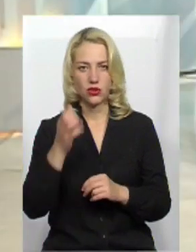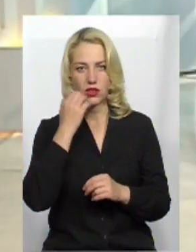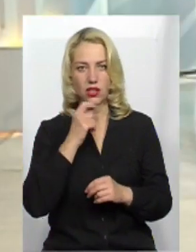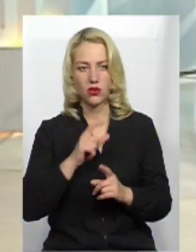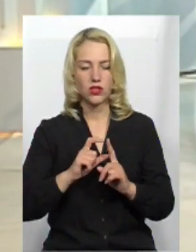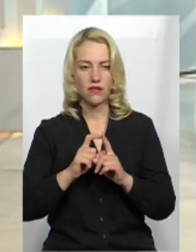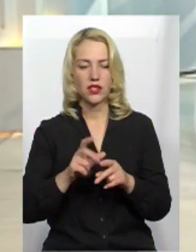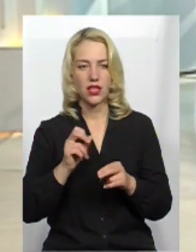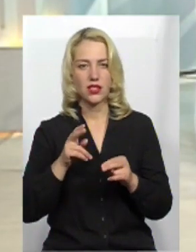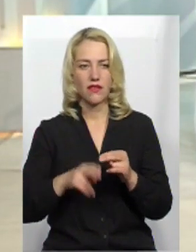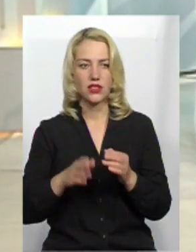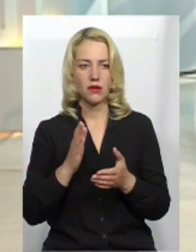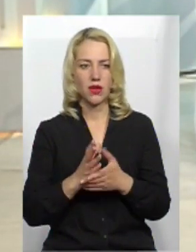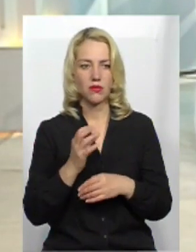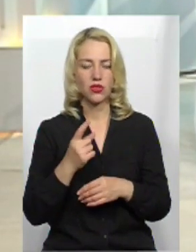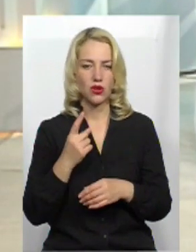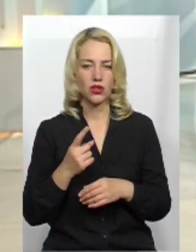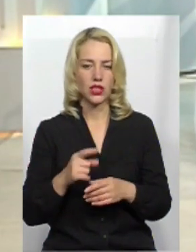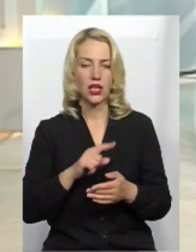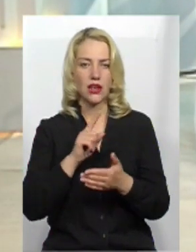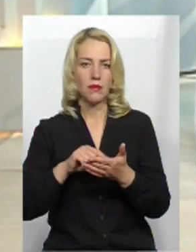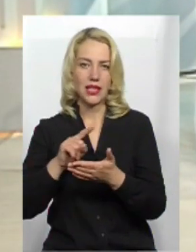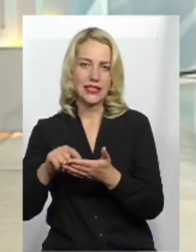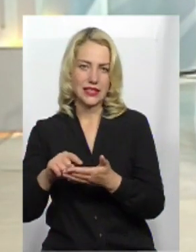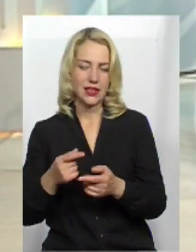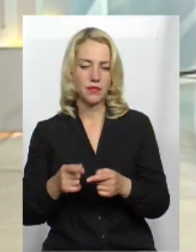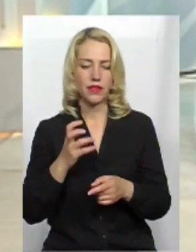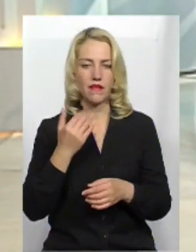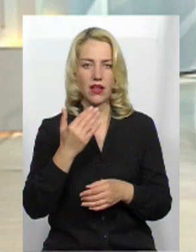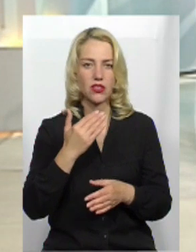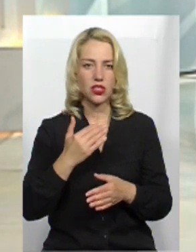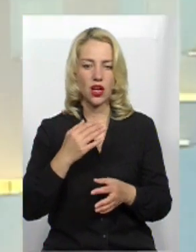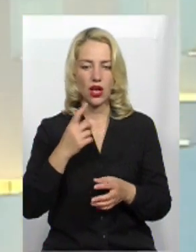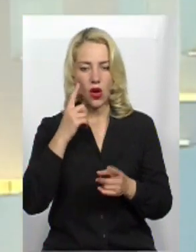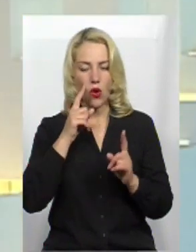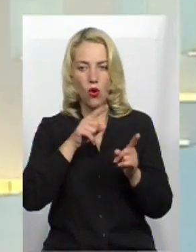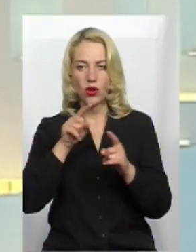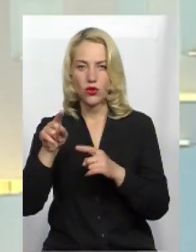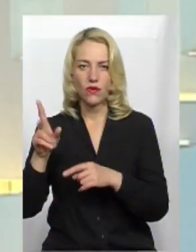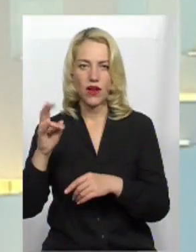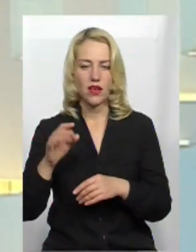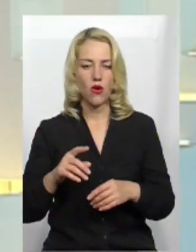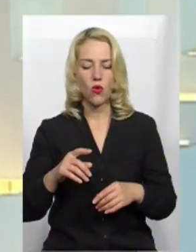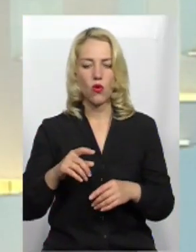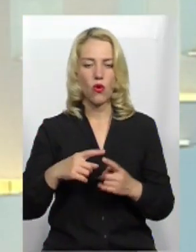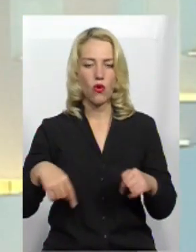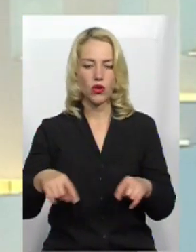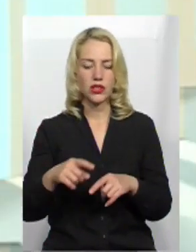відповідь. І на завершення маємо ще одну порцію бліців, цього разу на ваше орієнтування в окрузі.